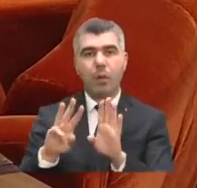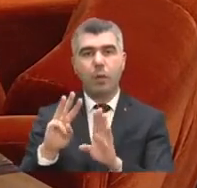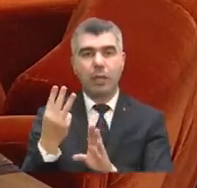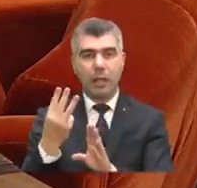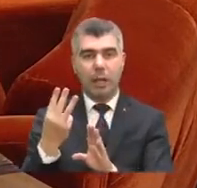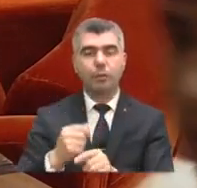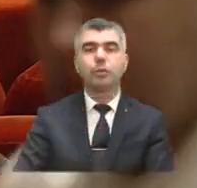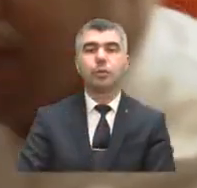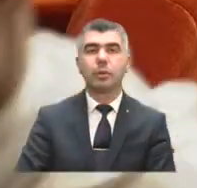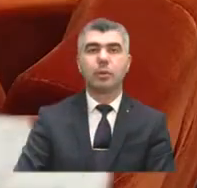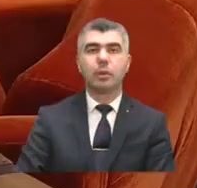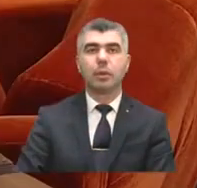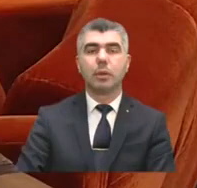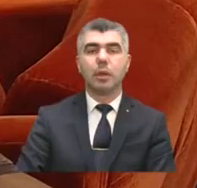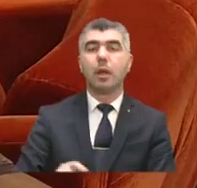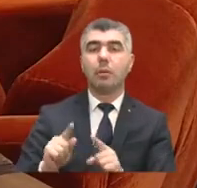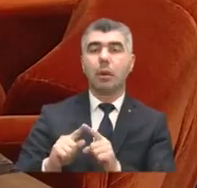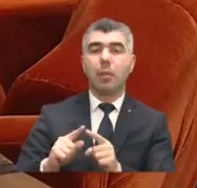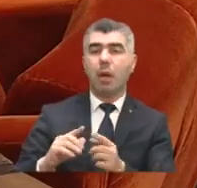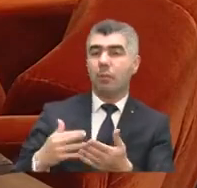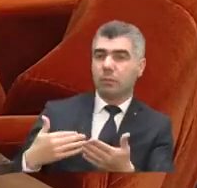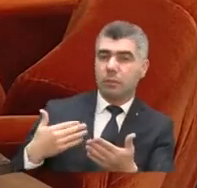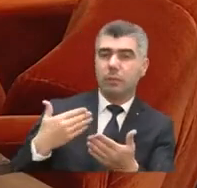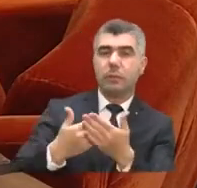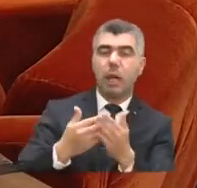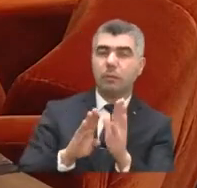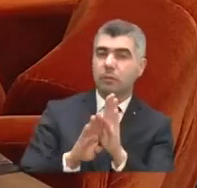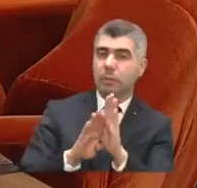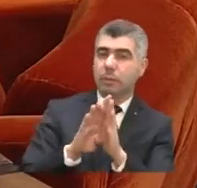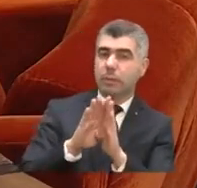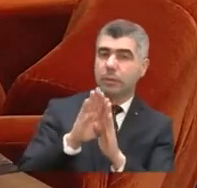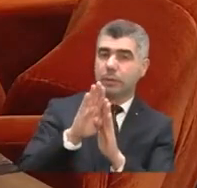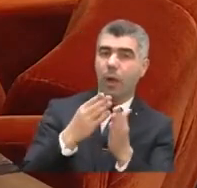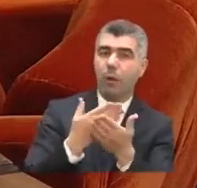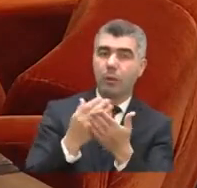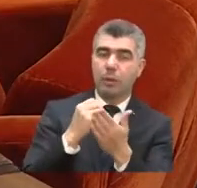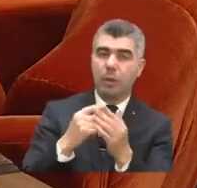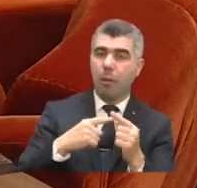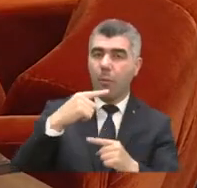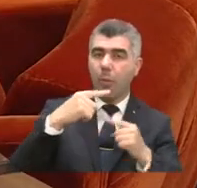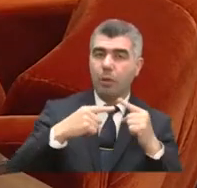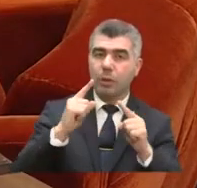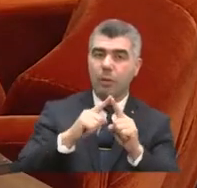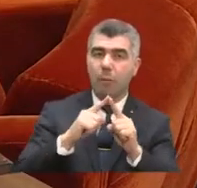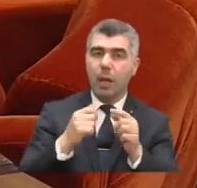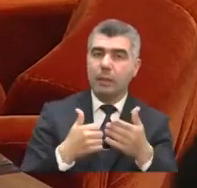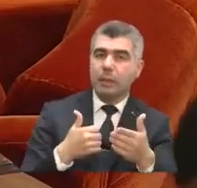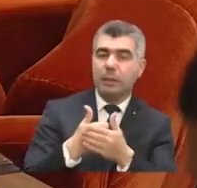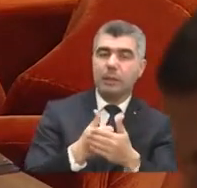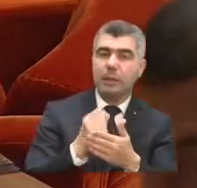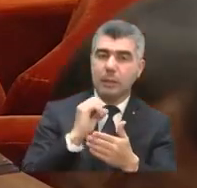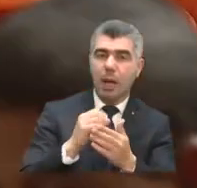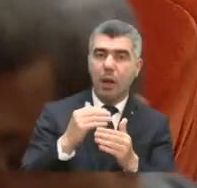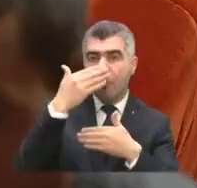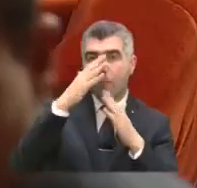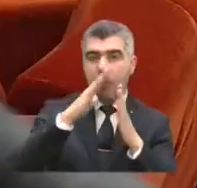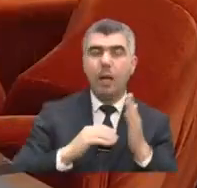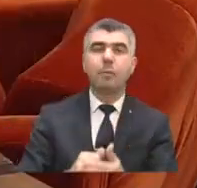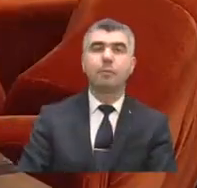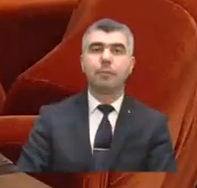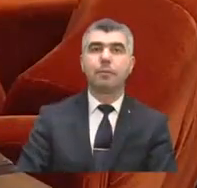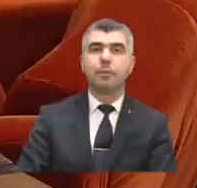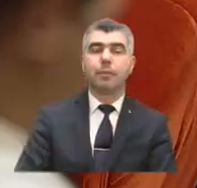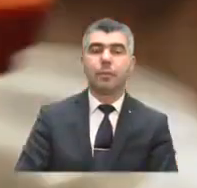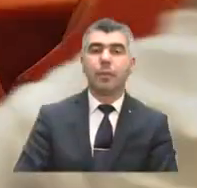2004-2013، واللي مكنتنا من التحكم في المنحة التصاعدي اللي كانت تتعرفوا المؤشرات ديال حوادث السير بلادنا، وذلك